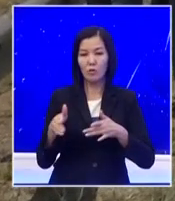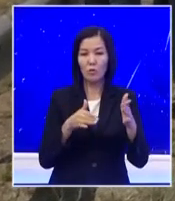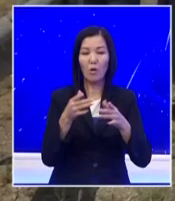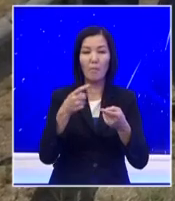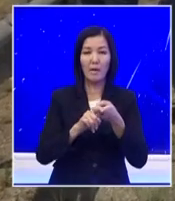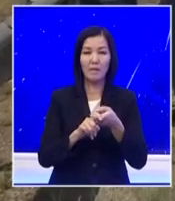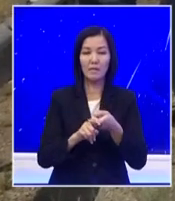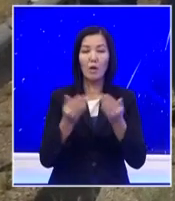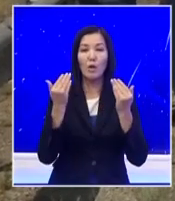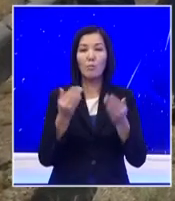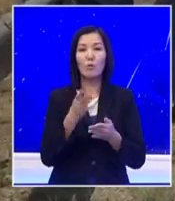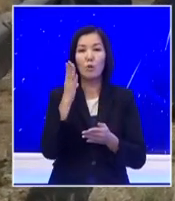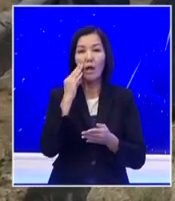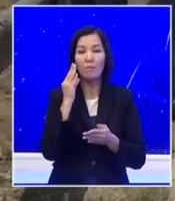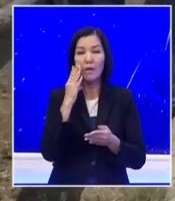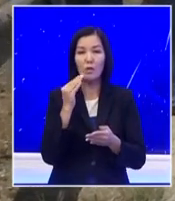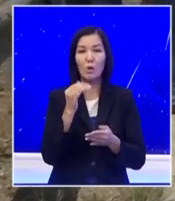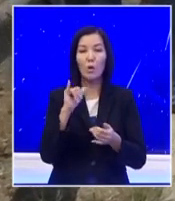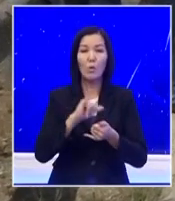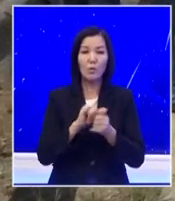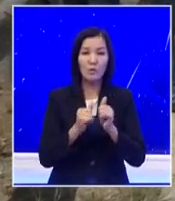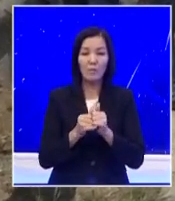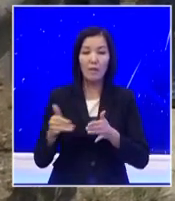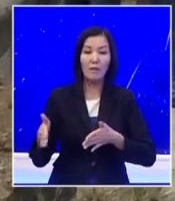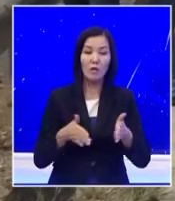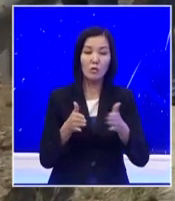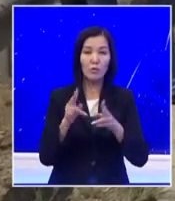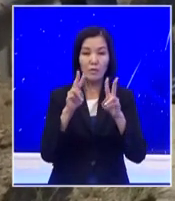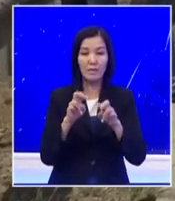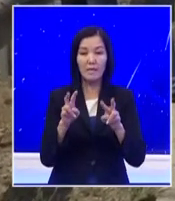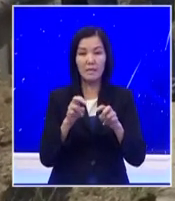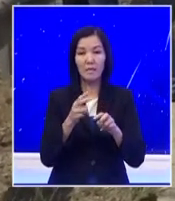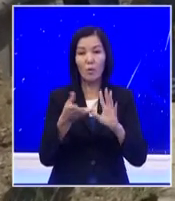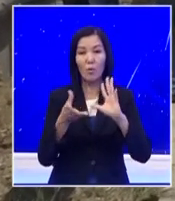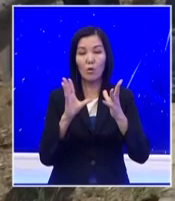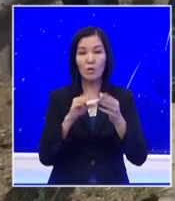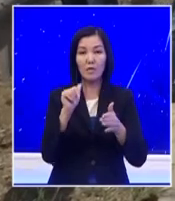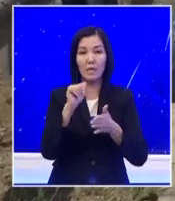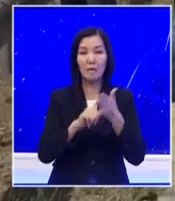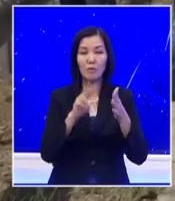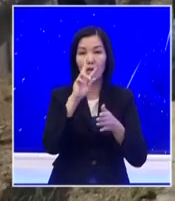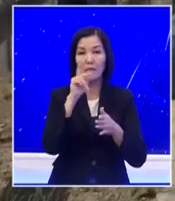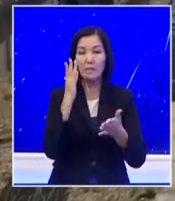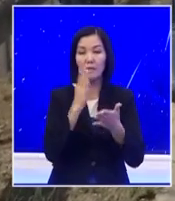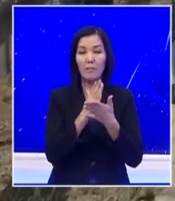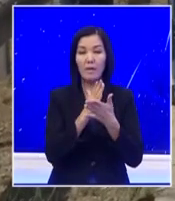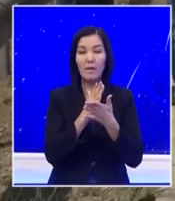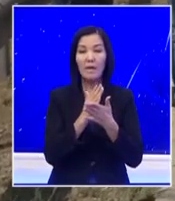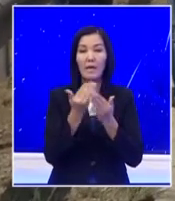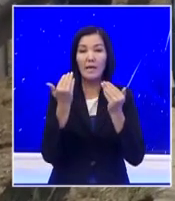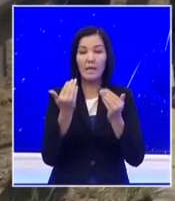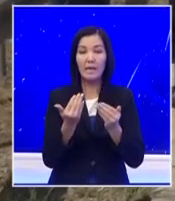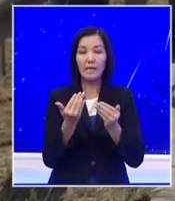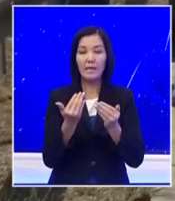уақытта Алматы-Өскемен тас жолында мониторинг жүргіздік. Қорытындысы бойынша кемшіліктер анықталып отыр. Енді осы